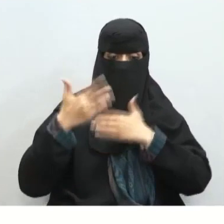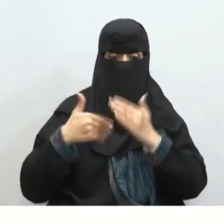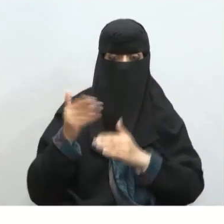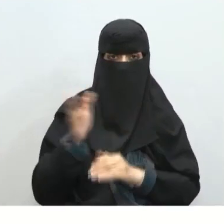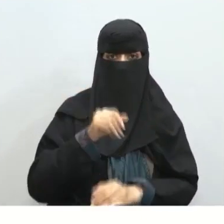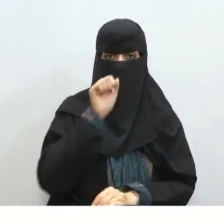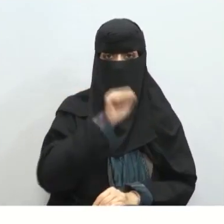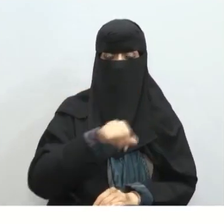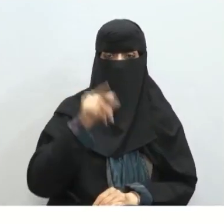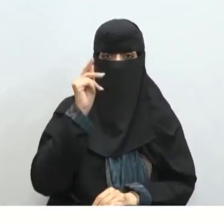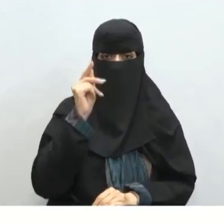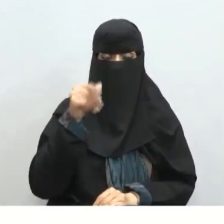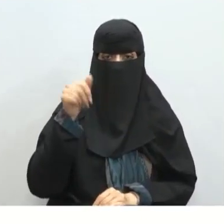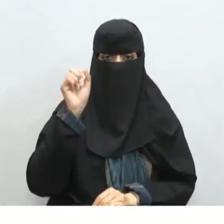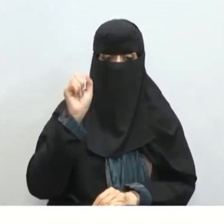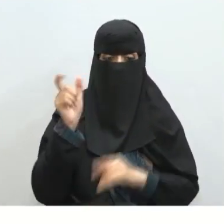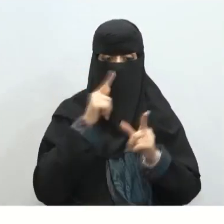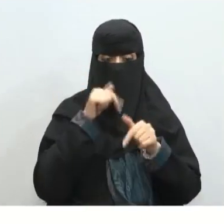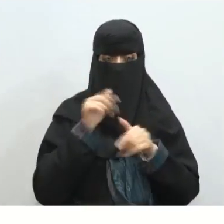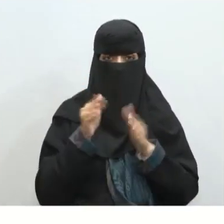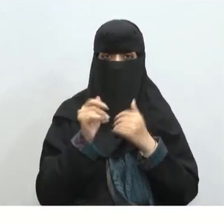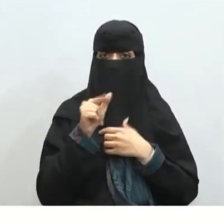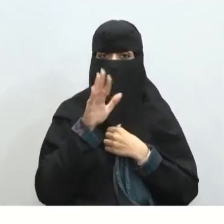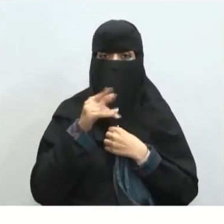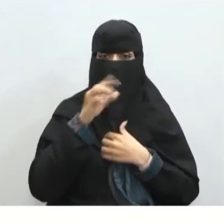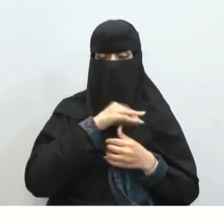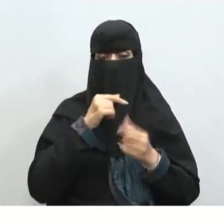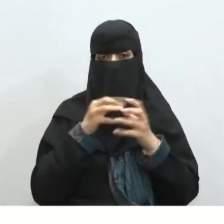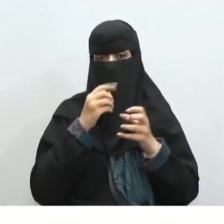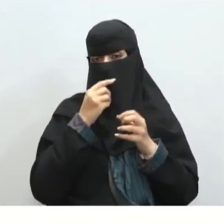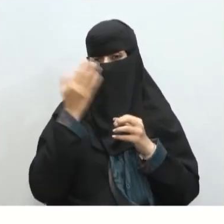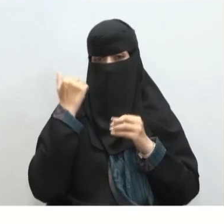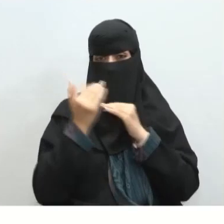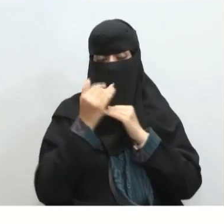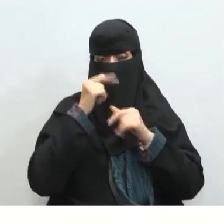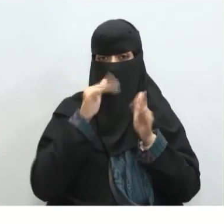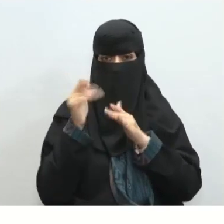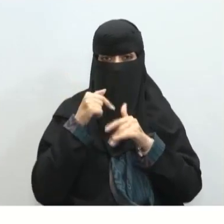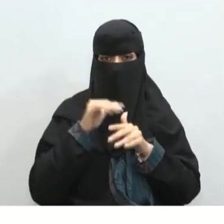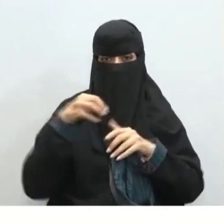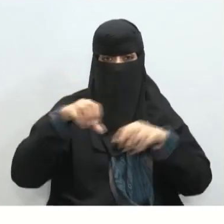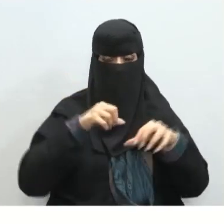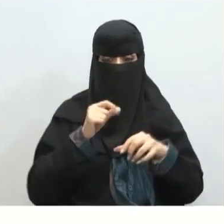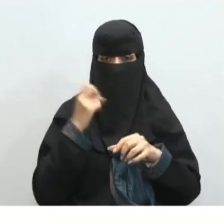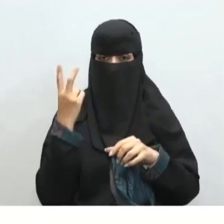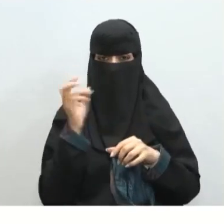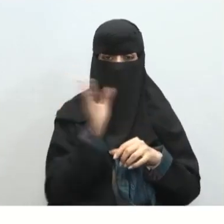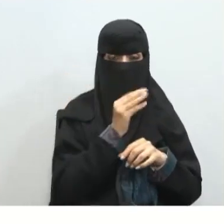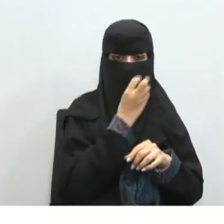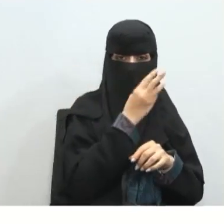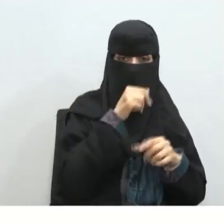الاي تي بي لعلنا تعلمنا ان الناد ايش تعطينا ثلاثه اي تي بي والفات اتش تعطينا اثنين اي تي بي خلال تحلل